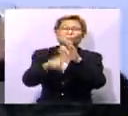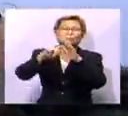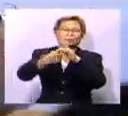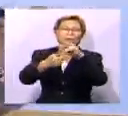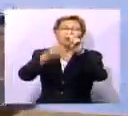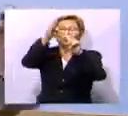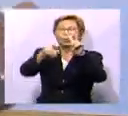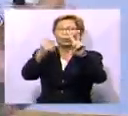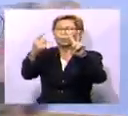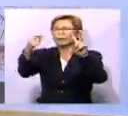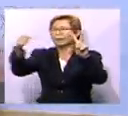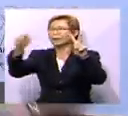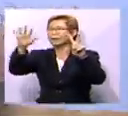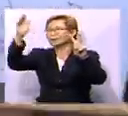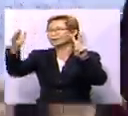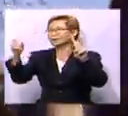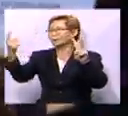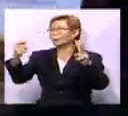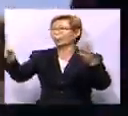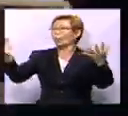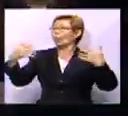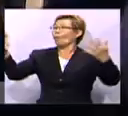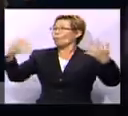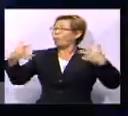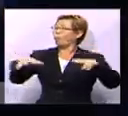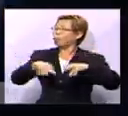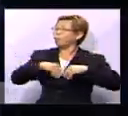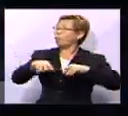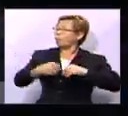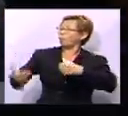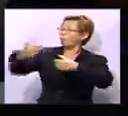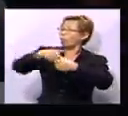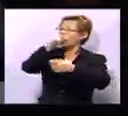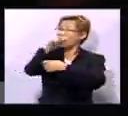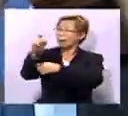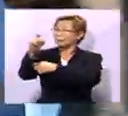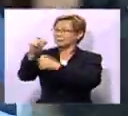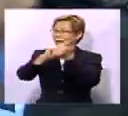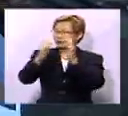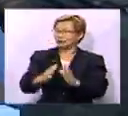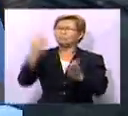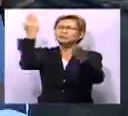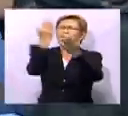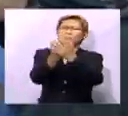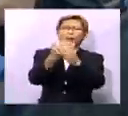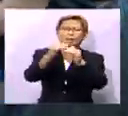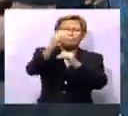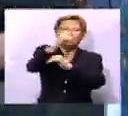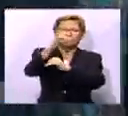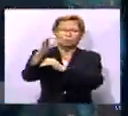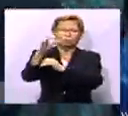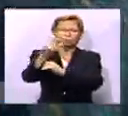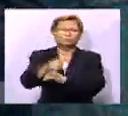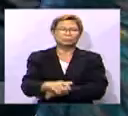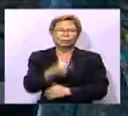November hingga 5 November. Sambutan yang menggalakkan diterima dengan jumlah penyertaan bekas atlet negara mencapai lebih 100 orang.